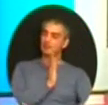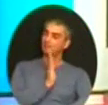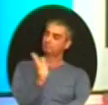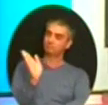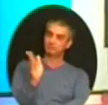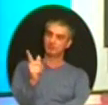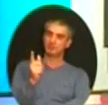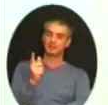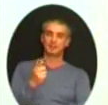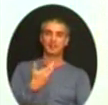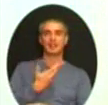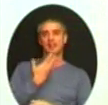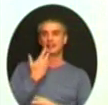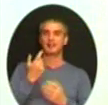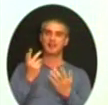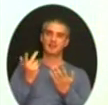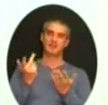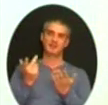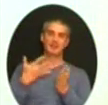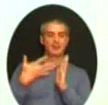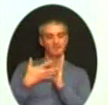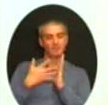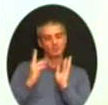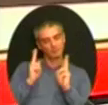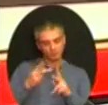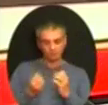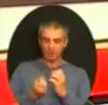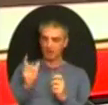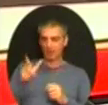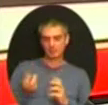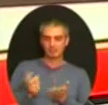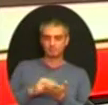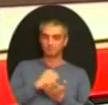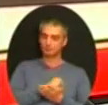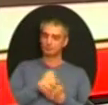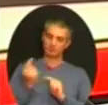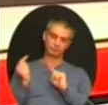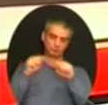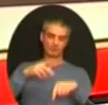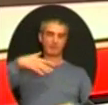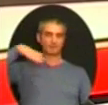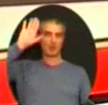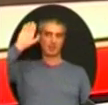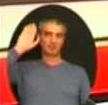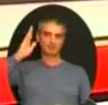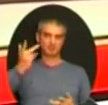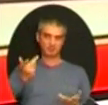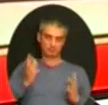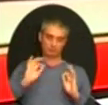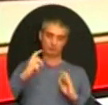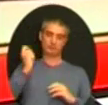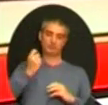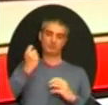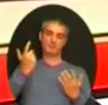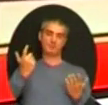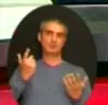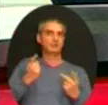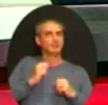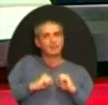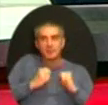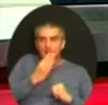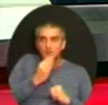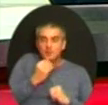מ... לבד היישוב, לשחרר אותו. ביקש לבדוק אם אפשר להקים אדם מהשבעה על מנת לבוא להצביע למען השבת, כמובן. זה מנהג יהודי